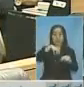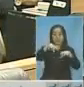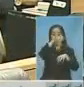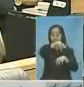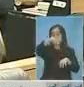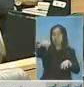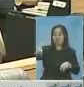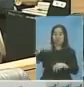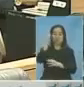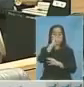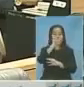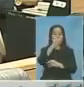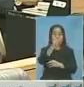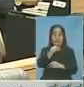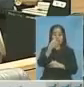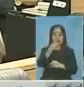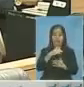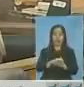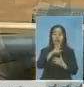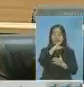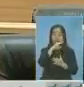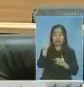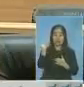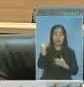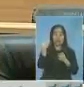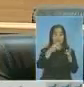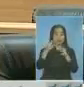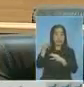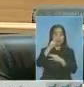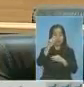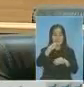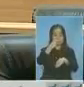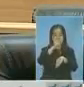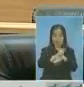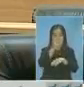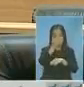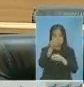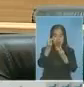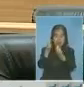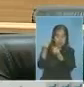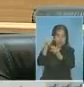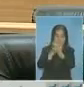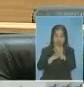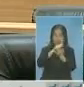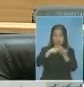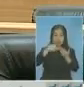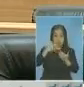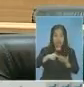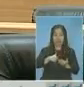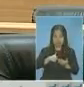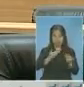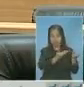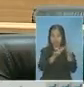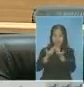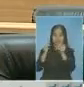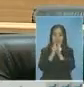างค่าอีเวนต์แต่ละที่เท่าไหร่นะคะถ้าเกิดนั่นยังไงเนี่ยให้ประธานขอรายละเอียดมาถ้าไม่ได้ยังไงเดี๋ยวดิฉันจะเชิญไป